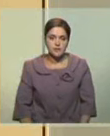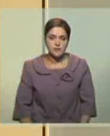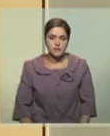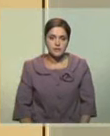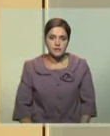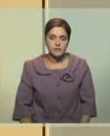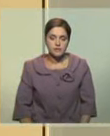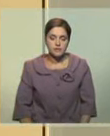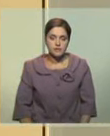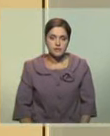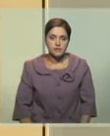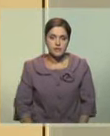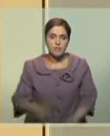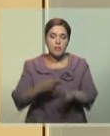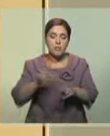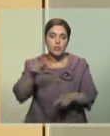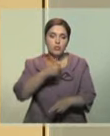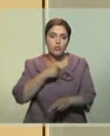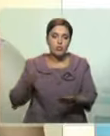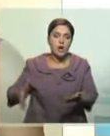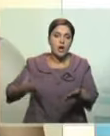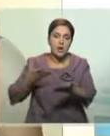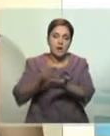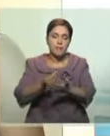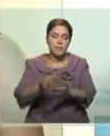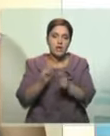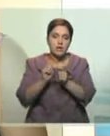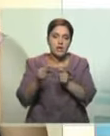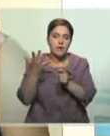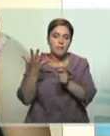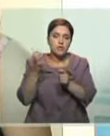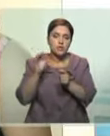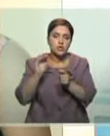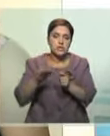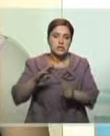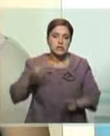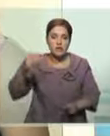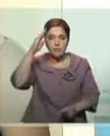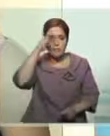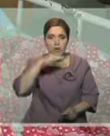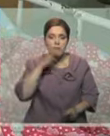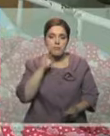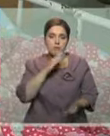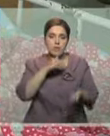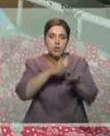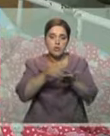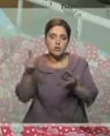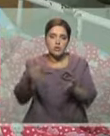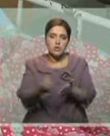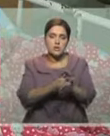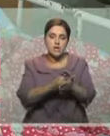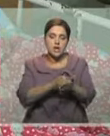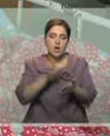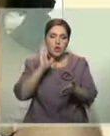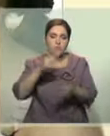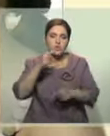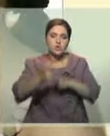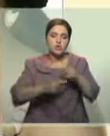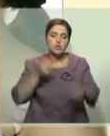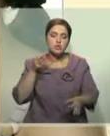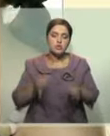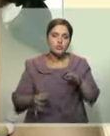От первоначальной компенсации в 500 тысяч тенге родители пострадавшего Рамазана отказались. Намерены добиваться справедливости через суд.